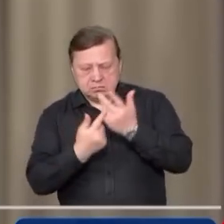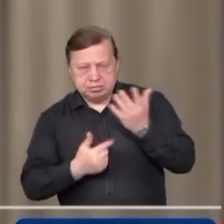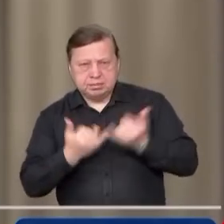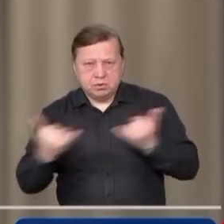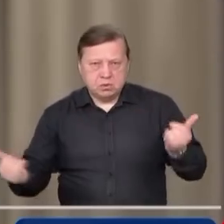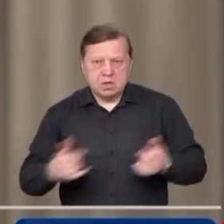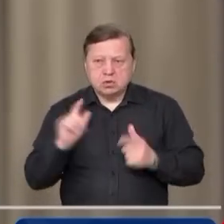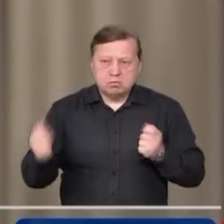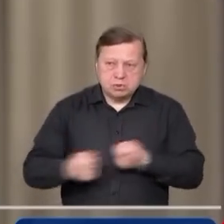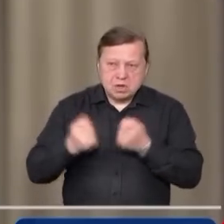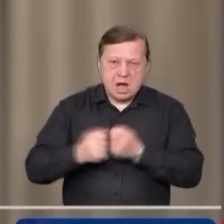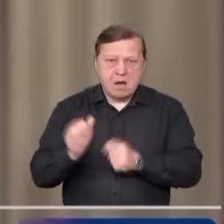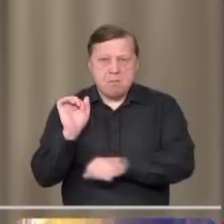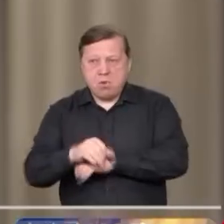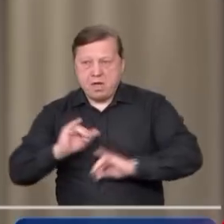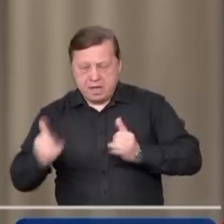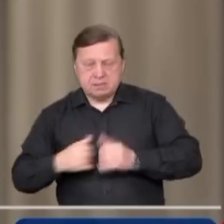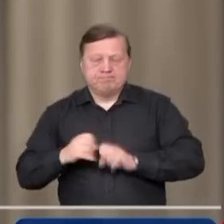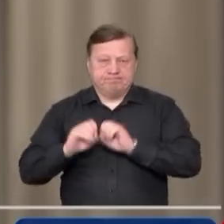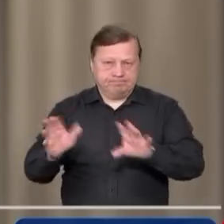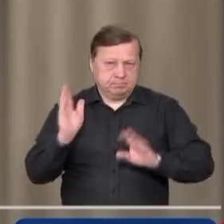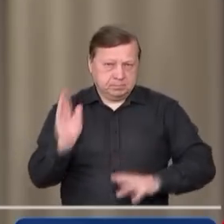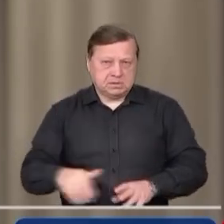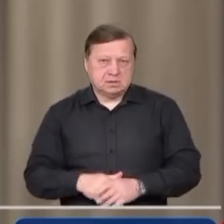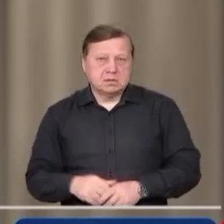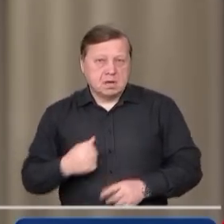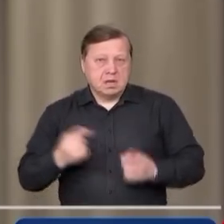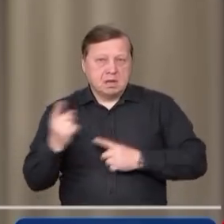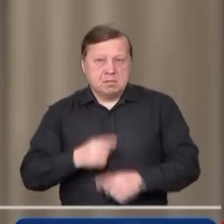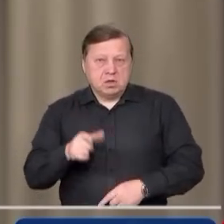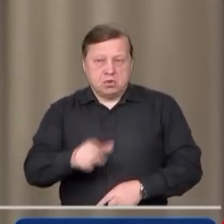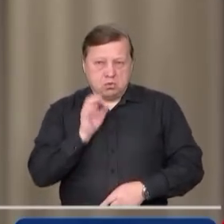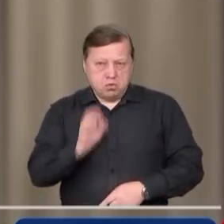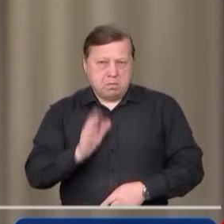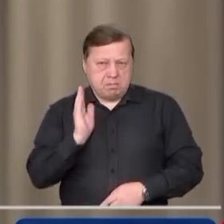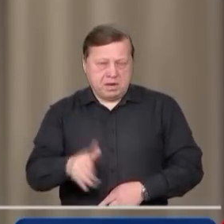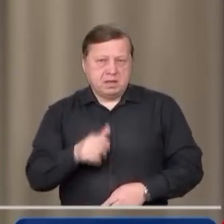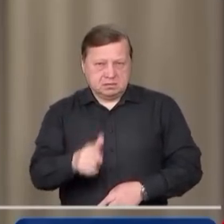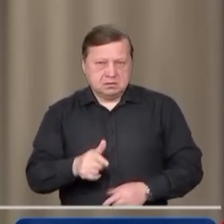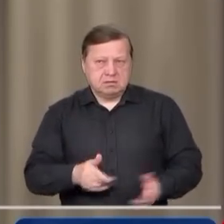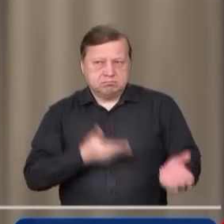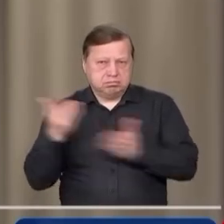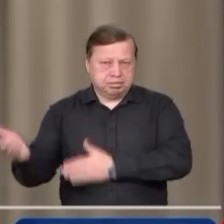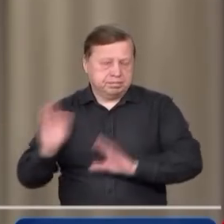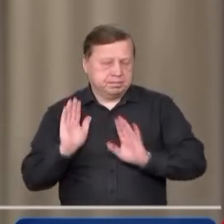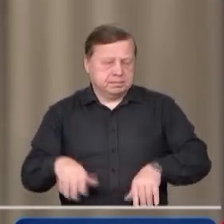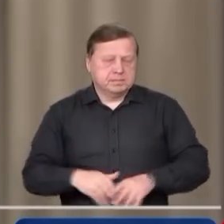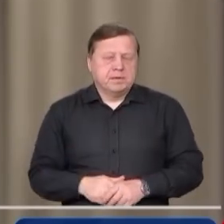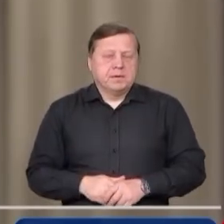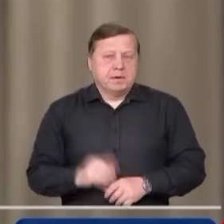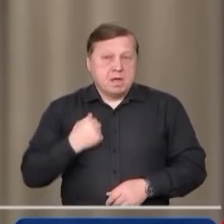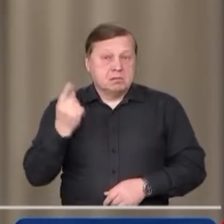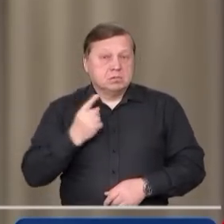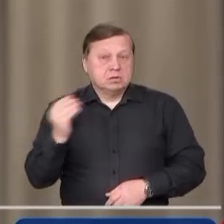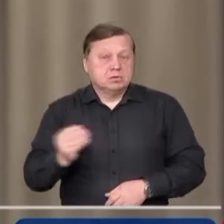pokonywać przeszkody i tak dalej. Także myślę, że będzie to bardzo dobry pakiet, który sporządziliśmy i uważam,